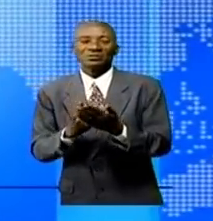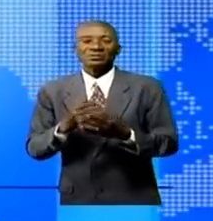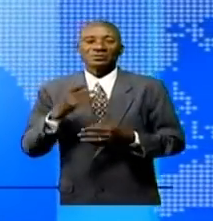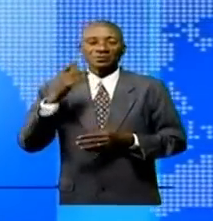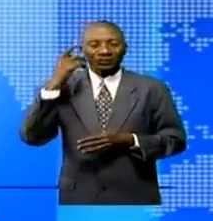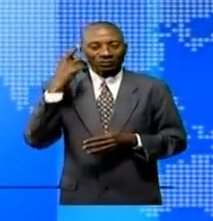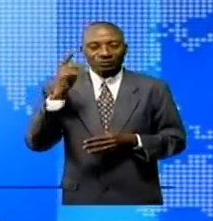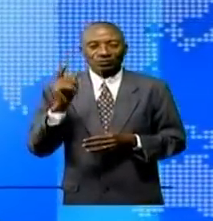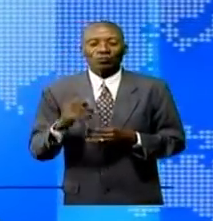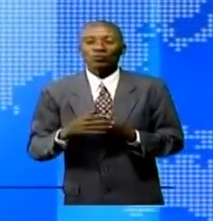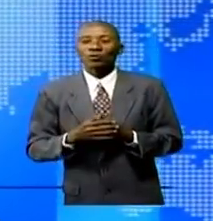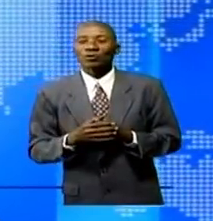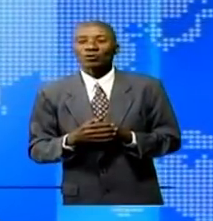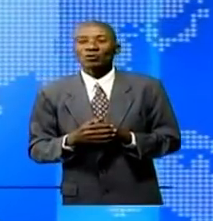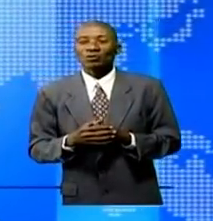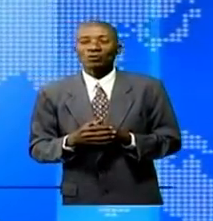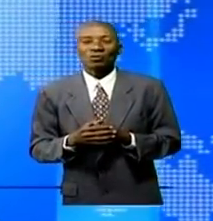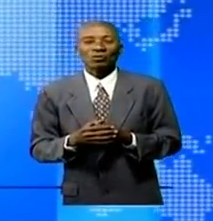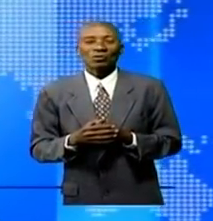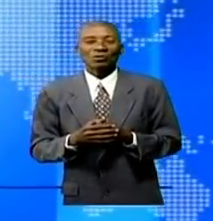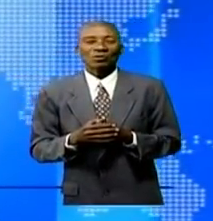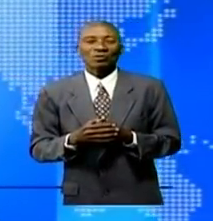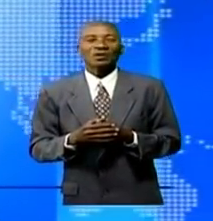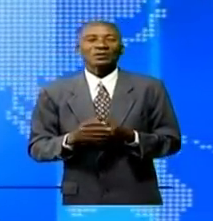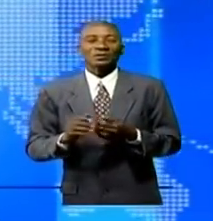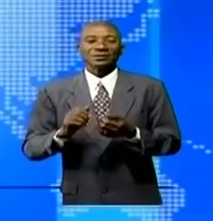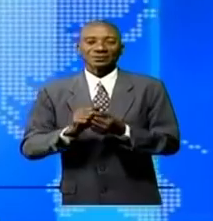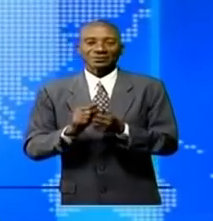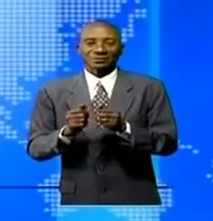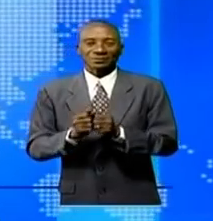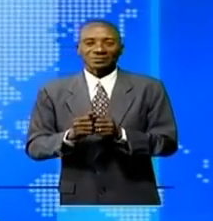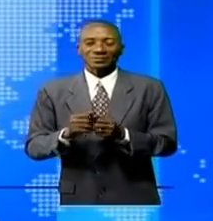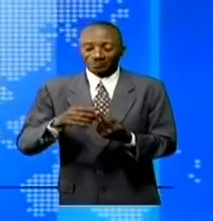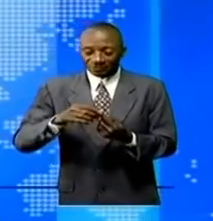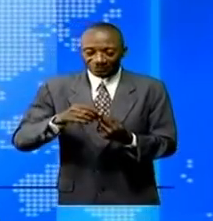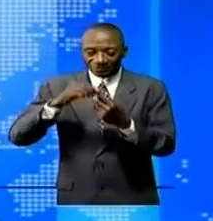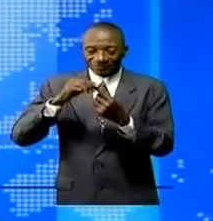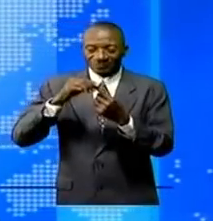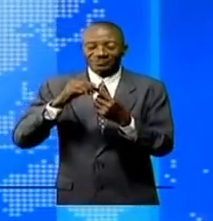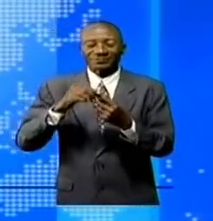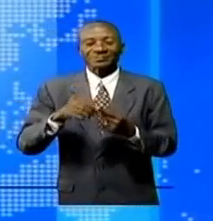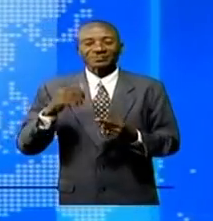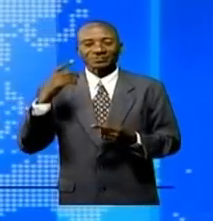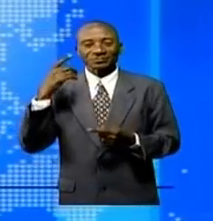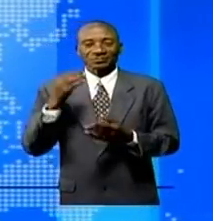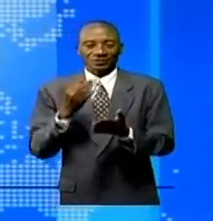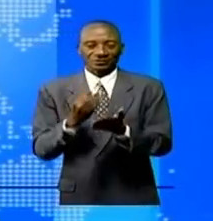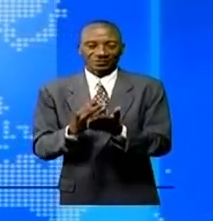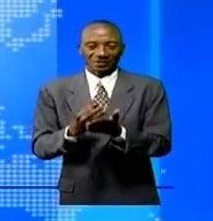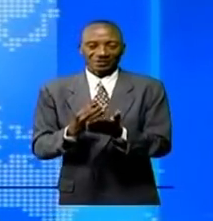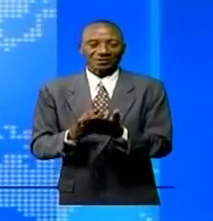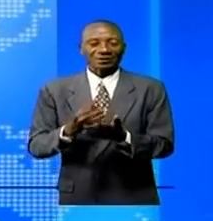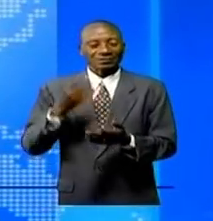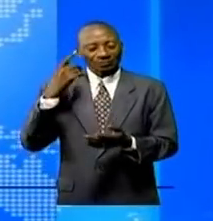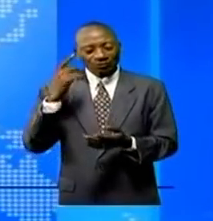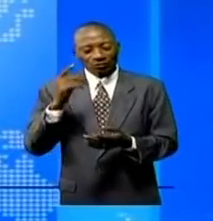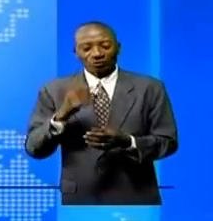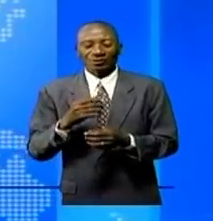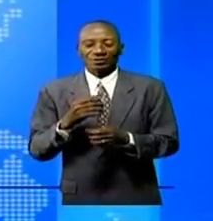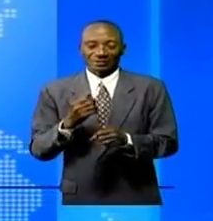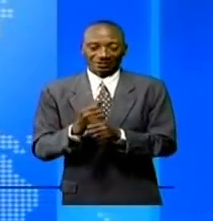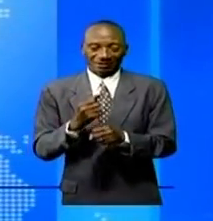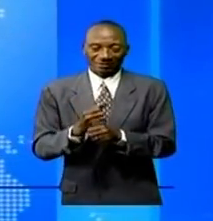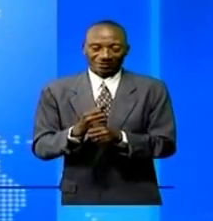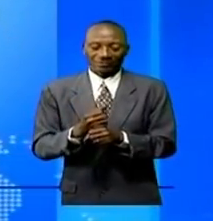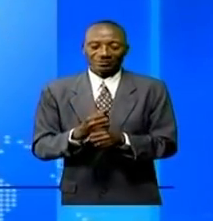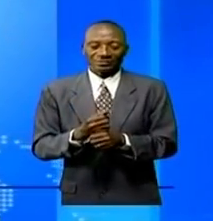avant l'instauration de ce régime spécial sont en reconstruction sous financement de l'administration militaire, ceci dans le cadre